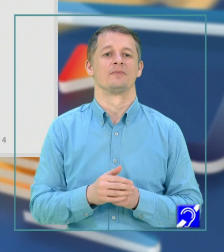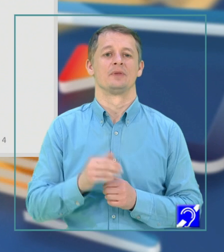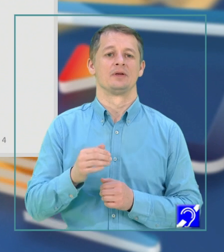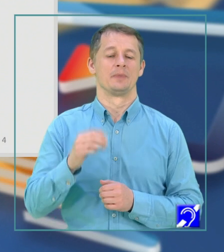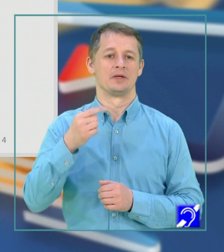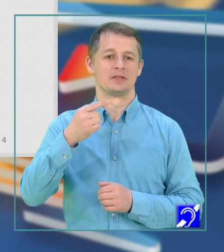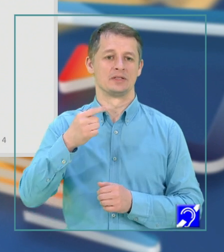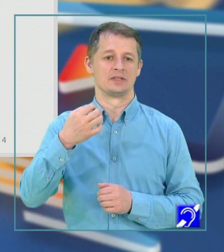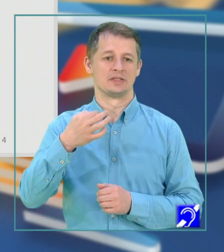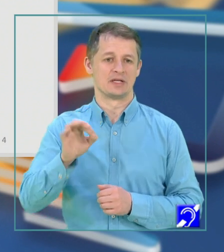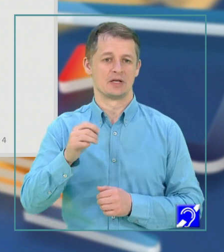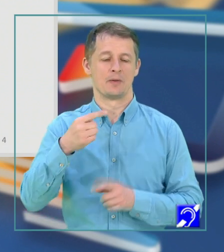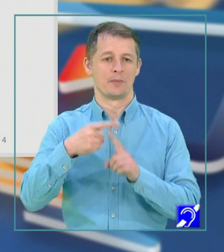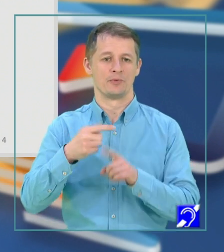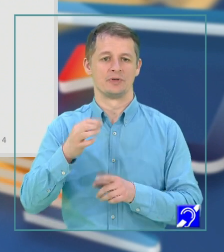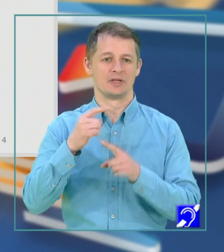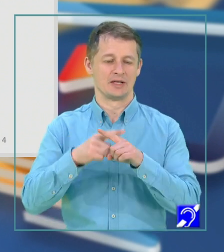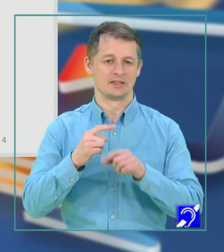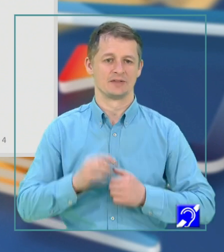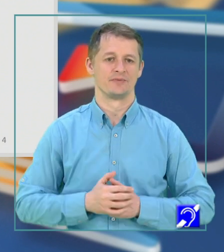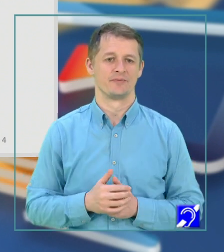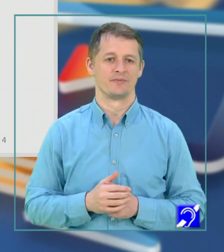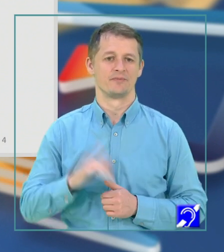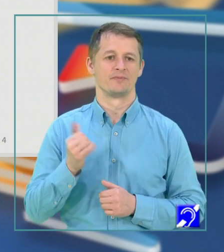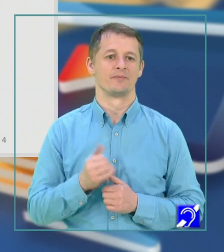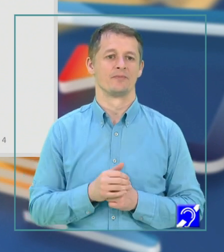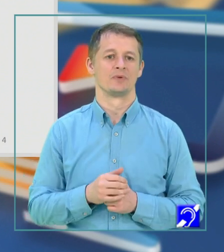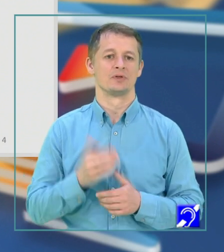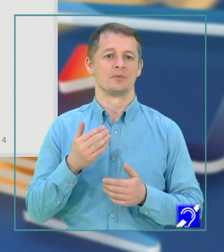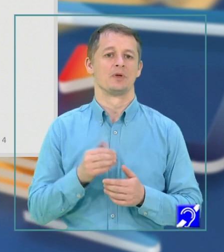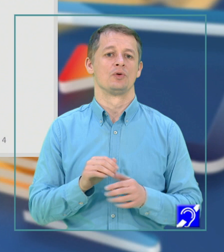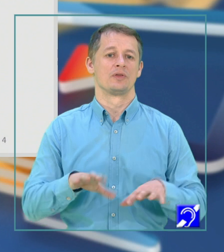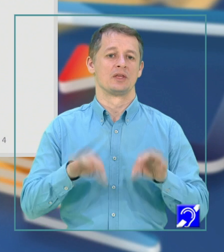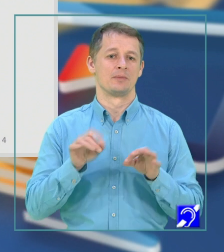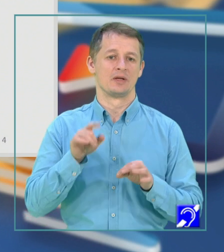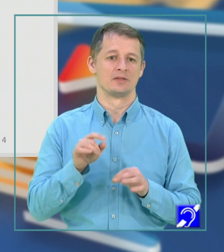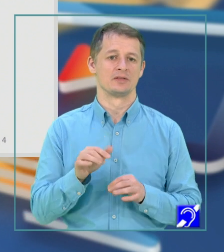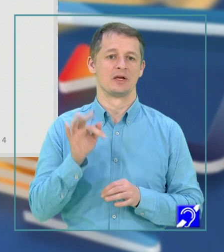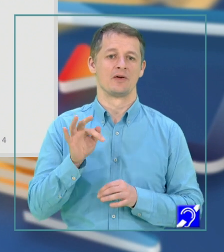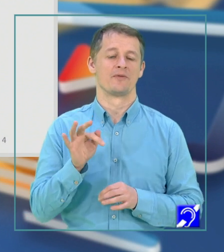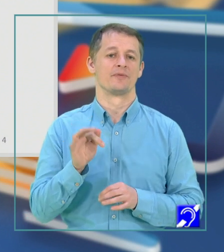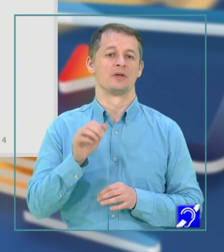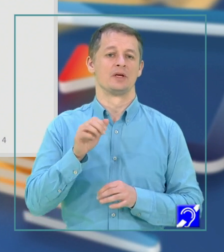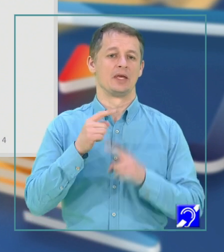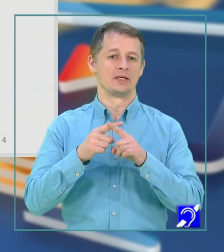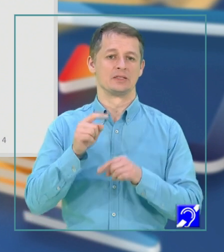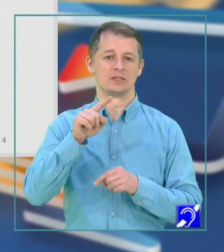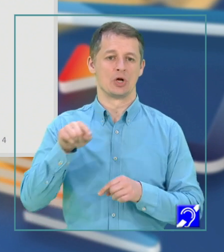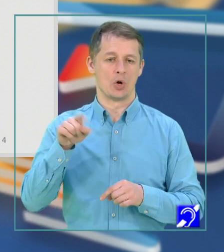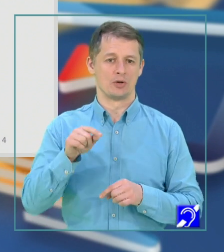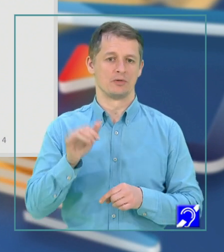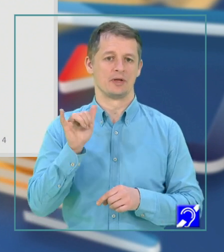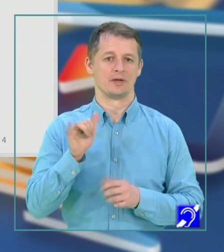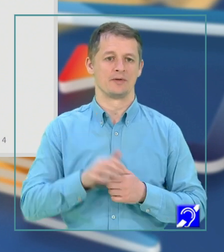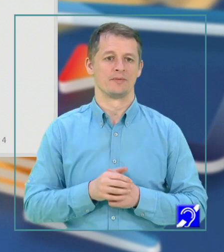cu y este egal cu f de x ori f de y pentru orice x și y elemente din m. A treia cerință, determinați